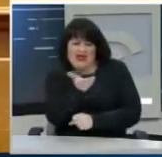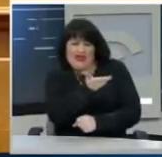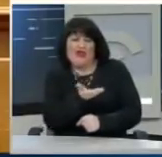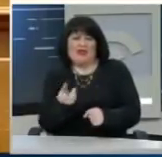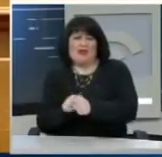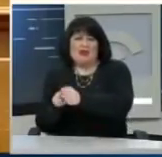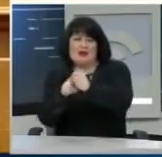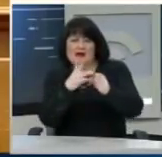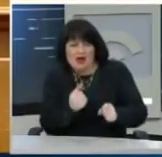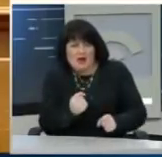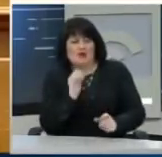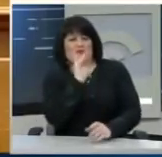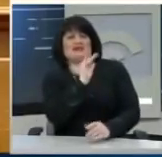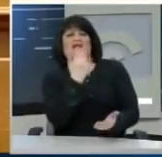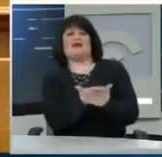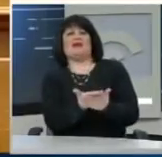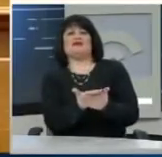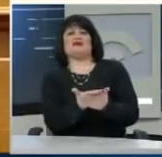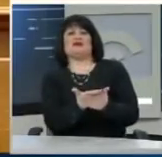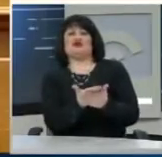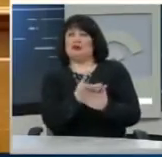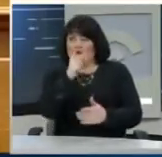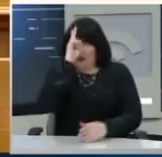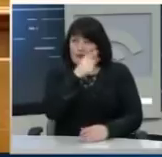απέναντι στην Ομοσπονδιακή